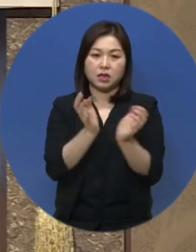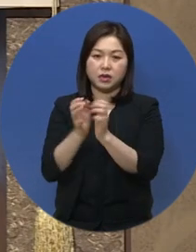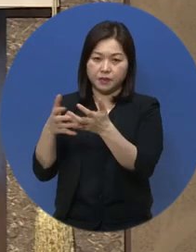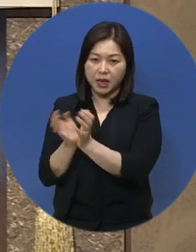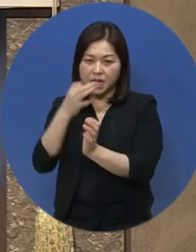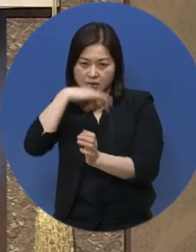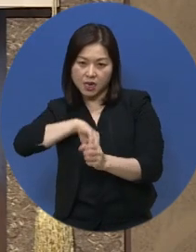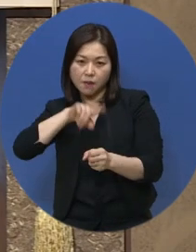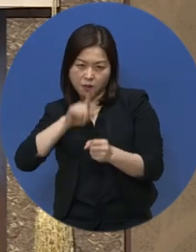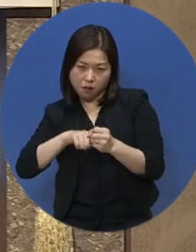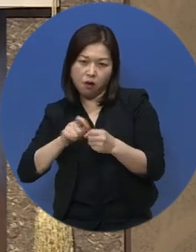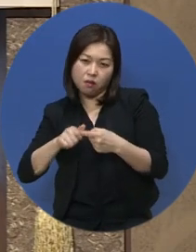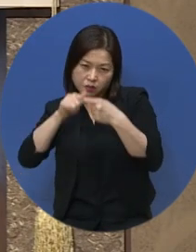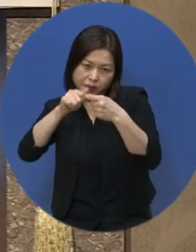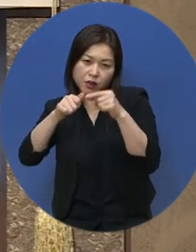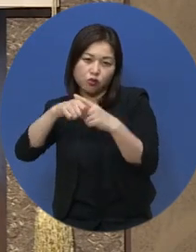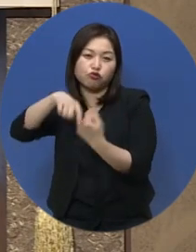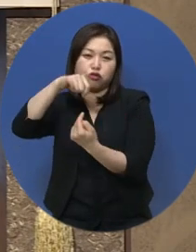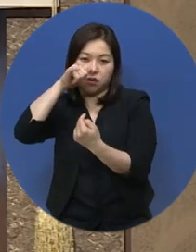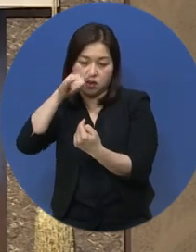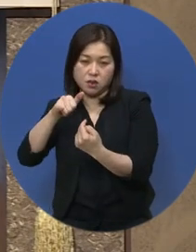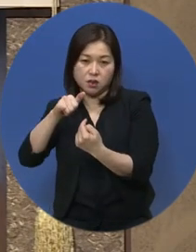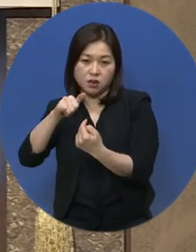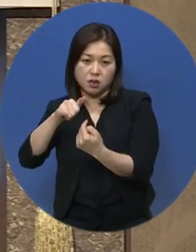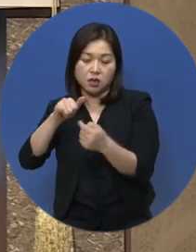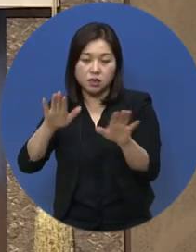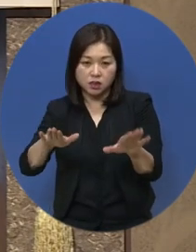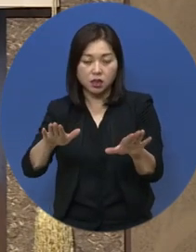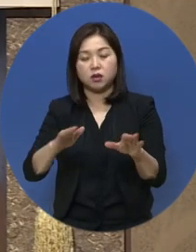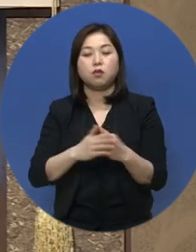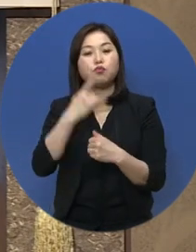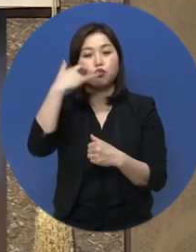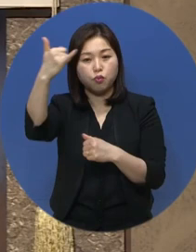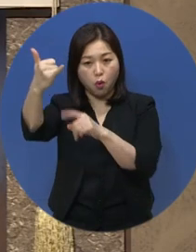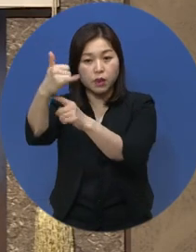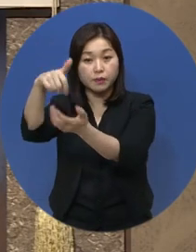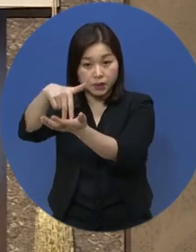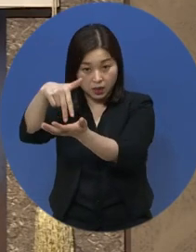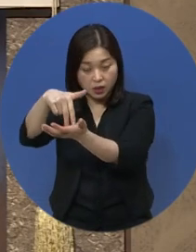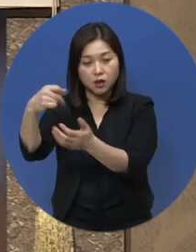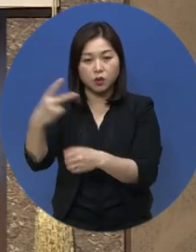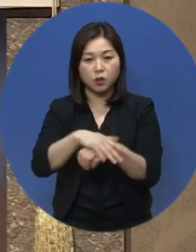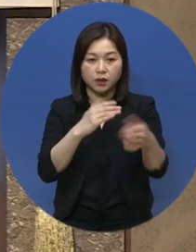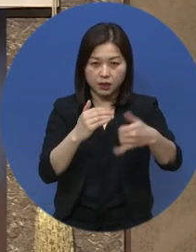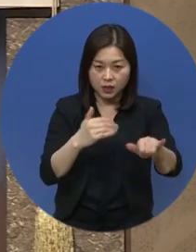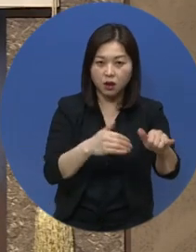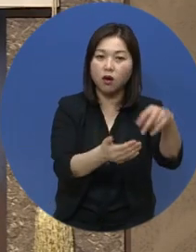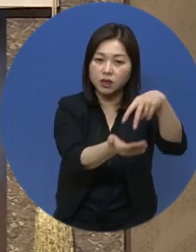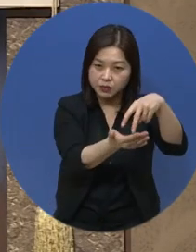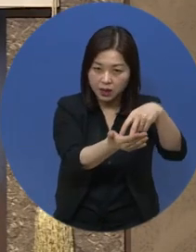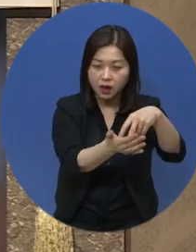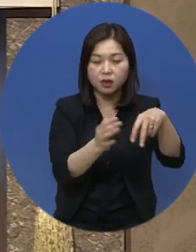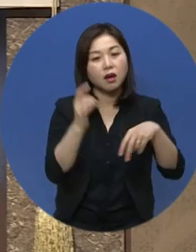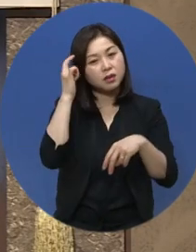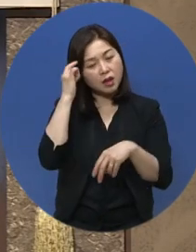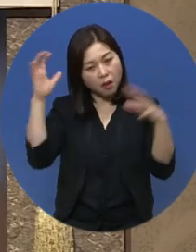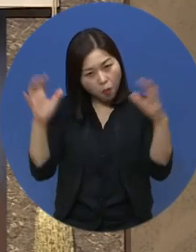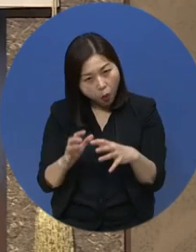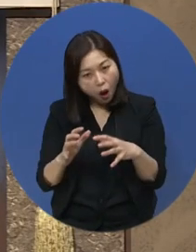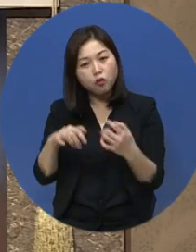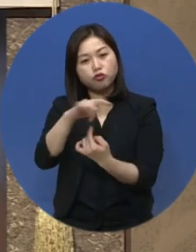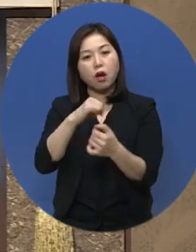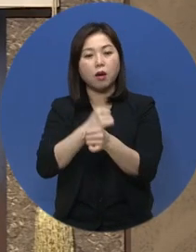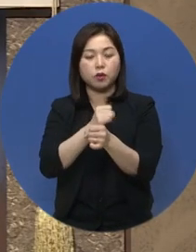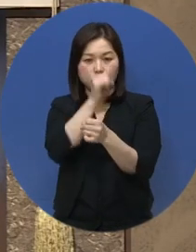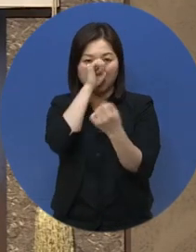인해서 개별적으로 운영되던 것을 네. 이제는 좀 부모들 입장에서 아이들 입장에서 좀 모아보면 어떨까라고 생각되는 게 이제 이